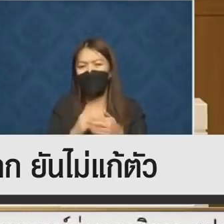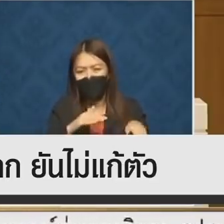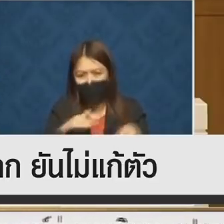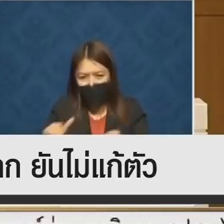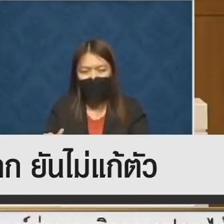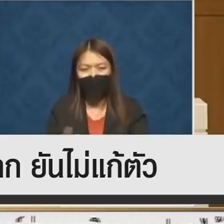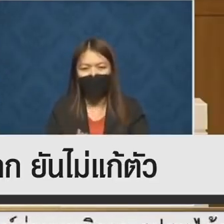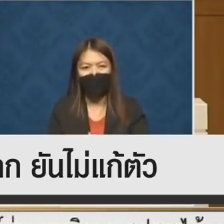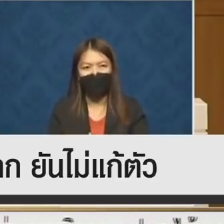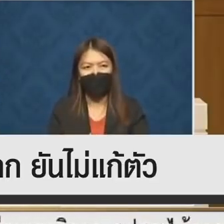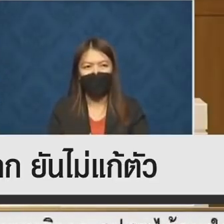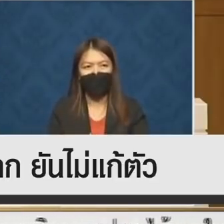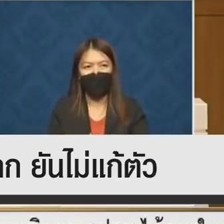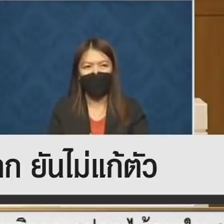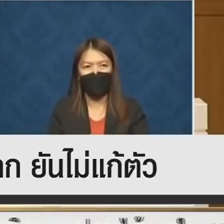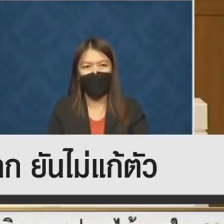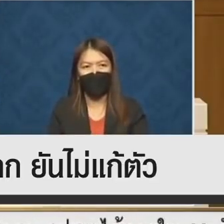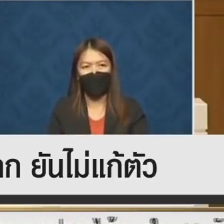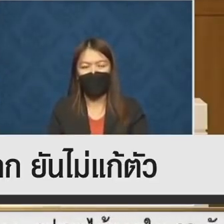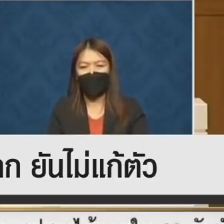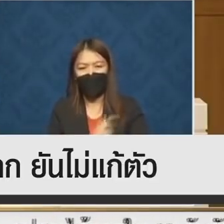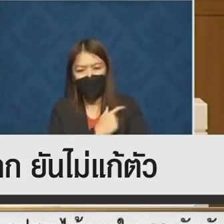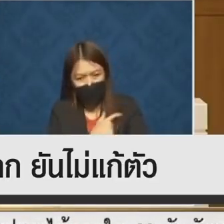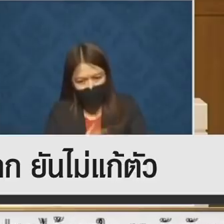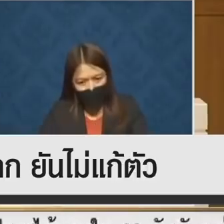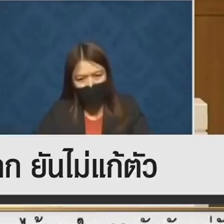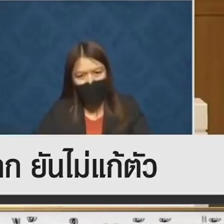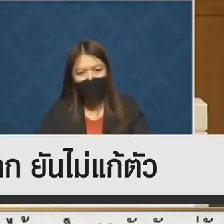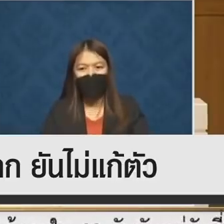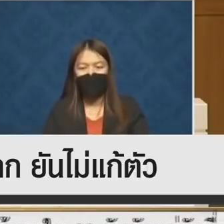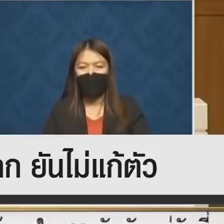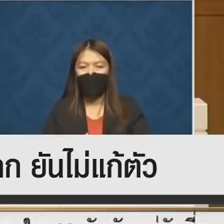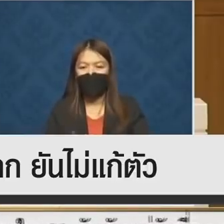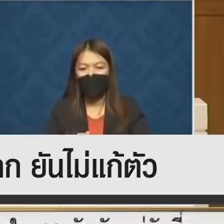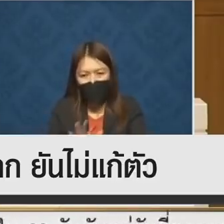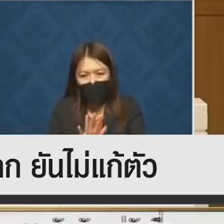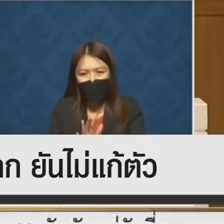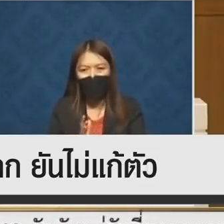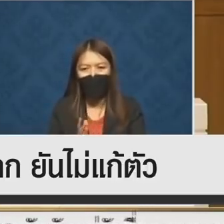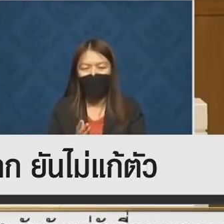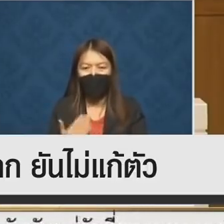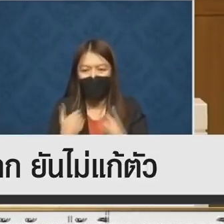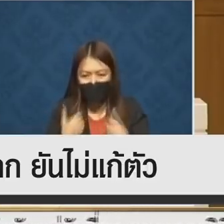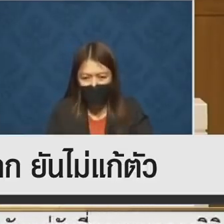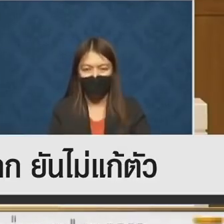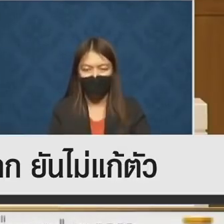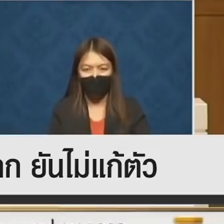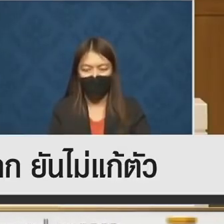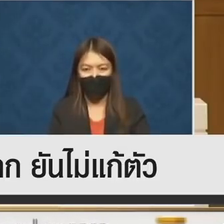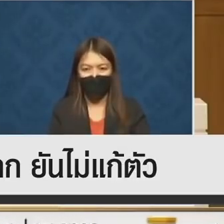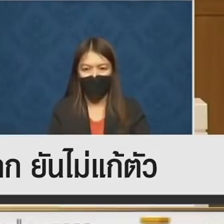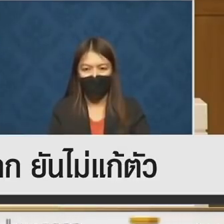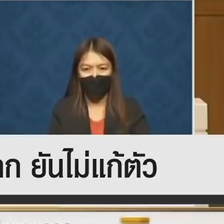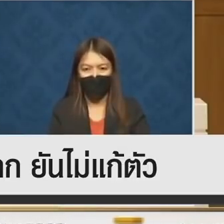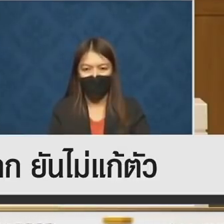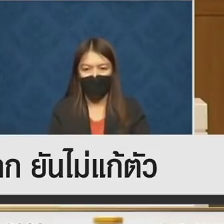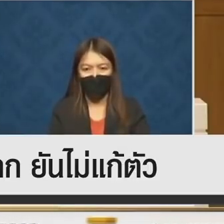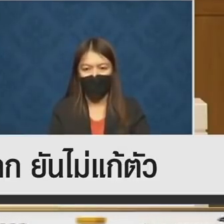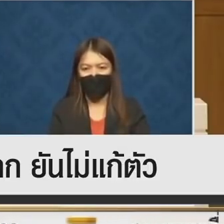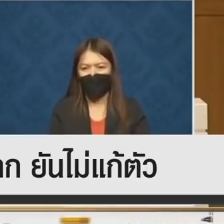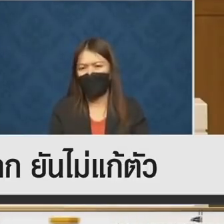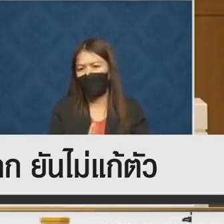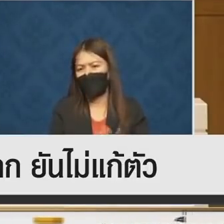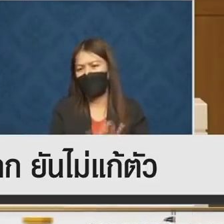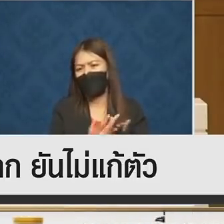มีสถาบันครบถ้วนที่ทำให้บ้านเมืองบ้านนี้เมืองนี้อยู่มาถึงได้ทุกวันนี้เราไม่ได้กู้ต่างประเท